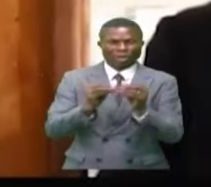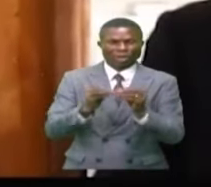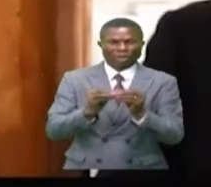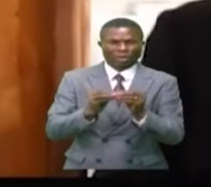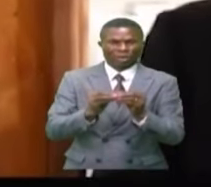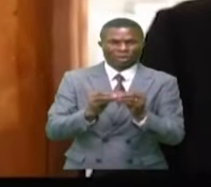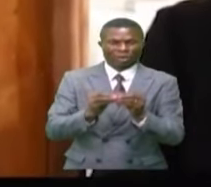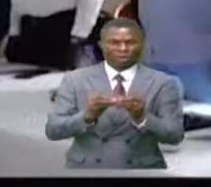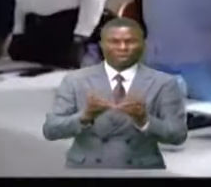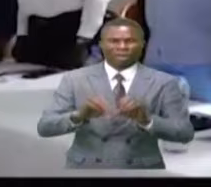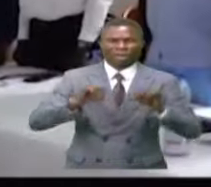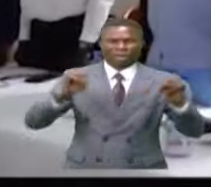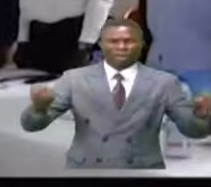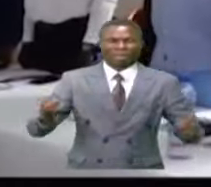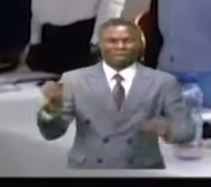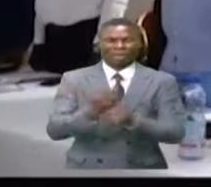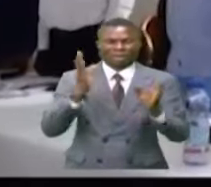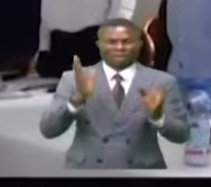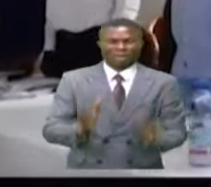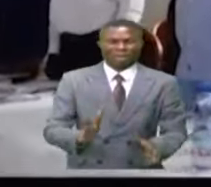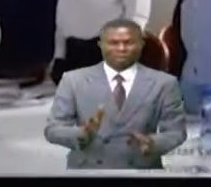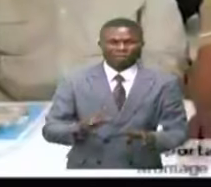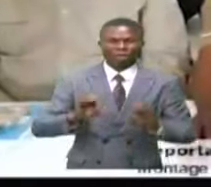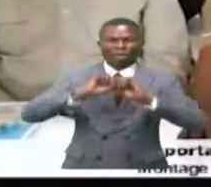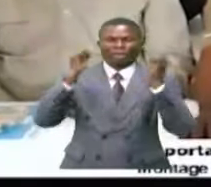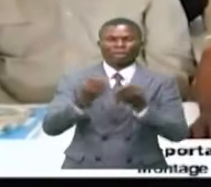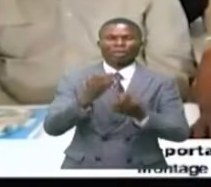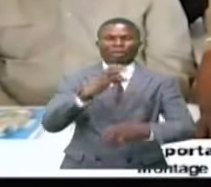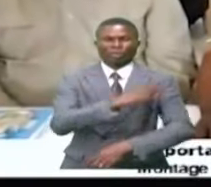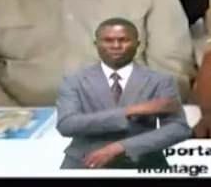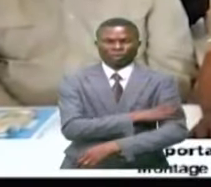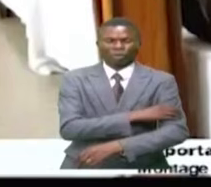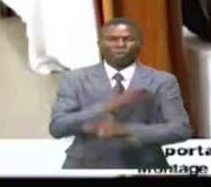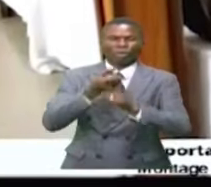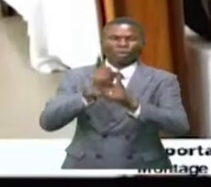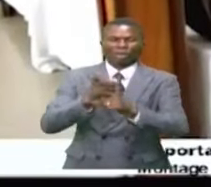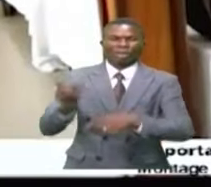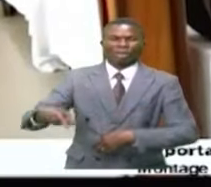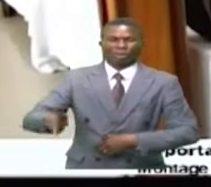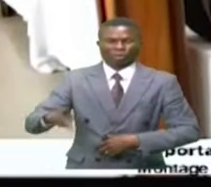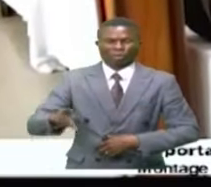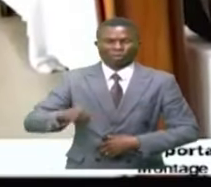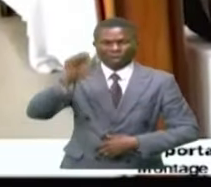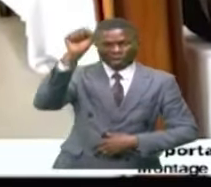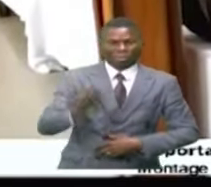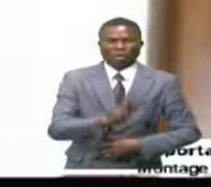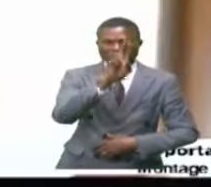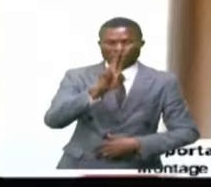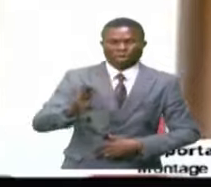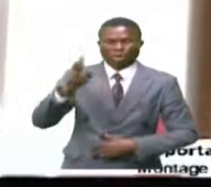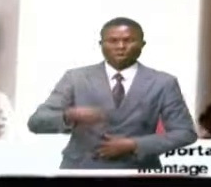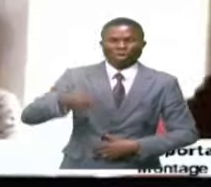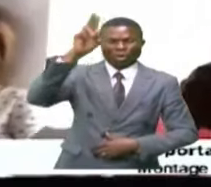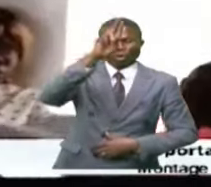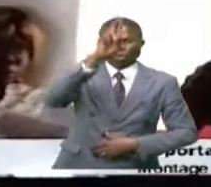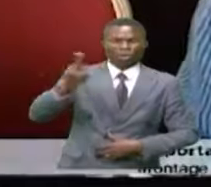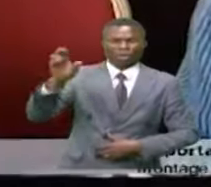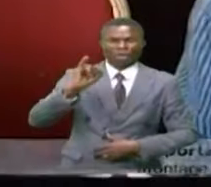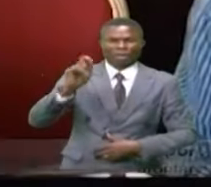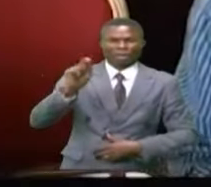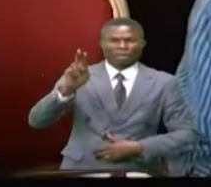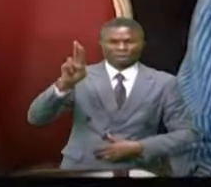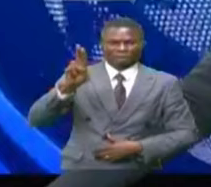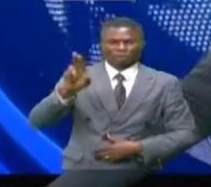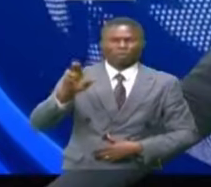une cinquantaine d'acteurs étatiques et de la société civile venus des provinces du Bas-Ouélé, Haut-Ouélé, Ituri et